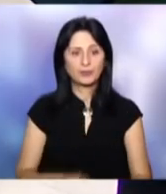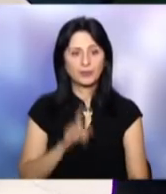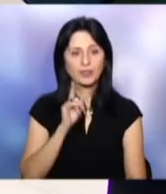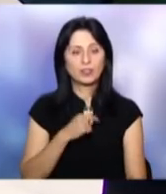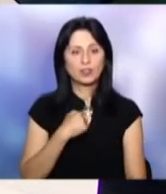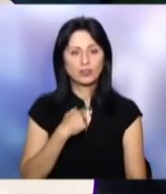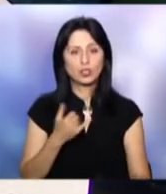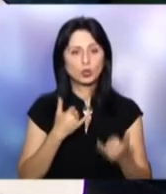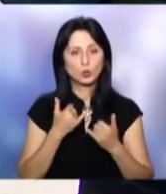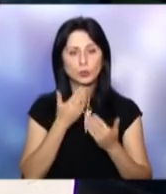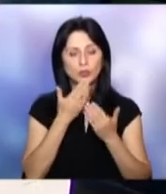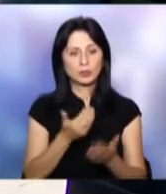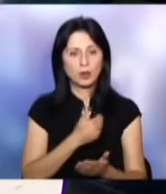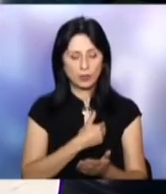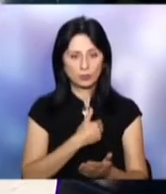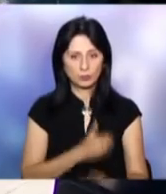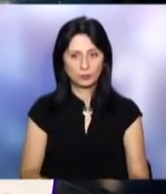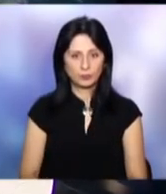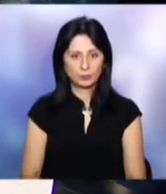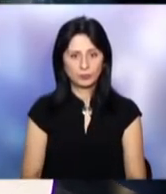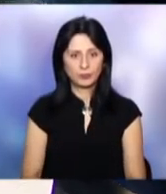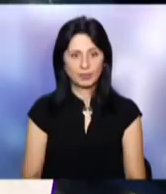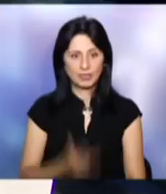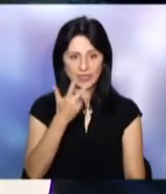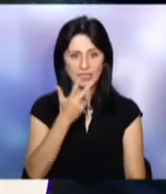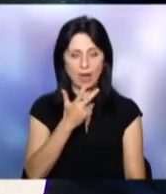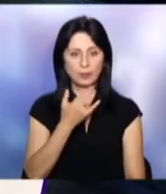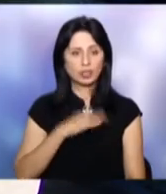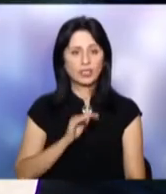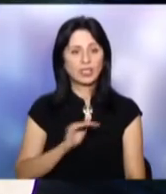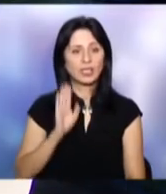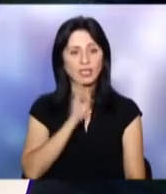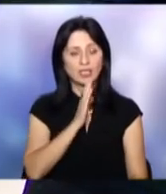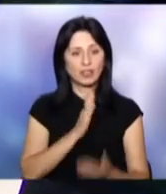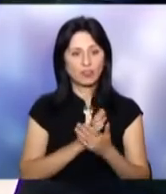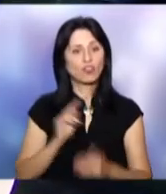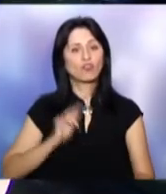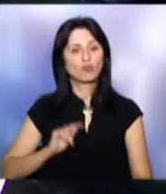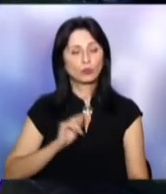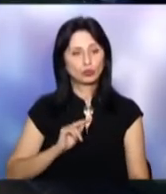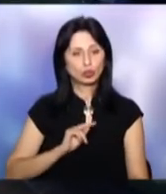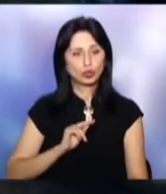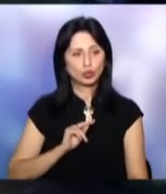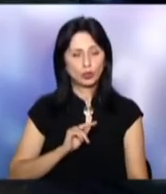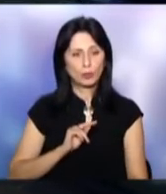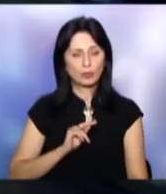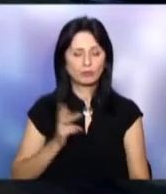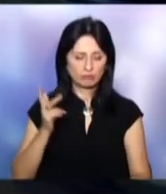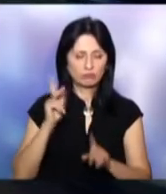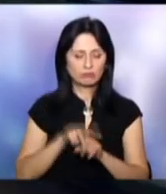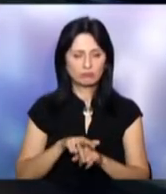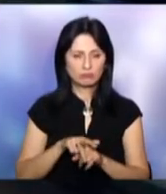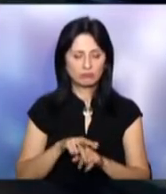ისიც ჩვენ სტუმარს მინდა ვკითხომ. სამი შვილის დედა ვარ და ვმუშაობ, საკმაოდ